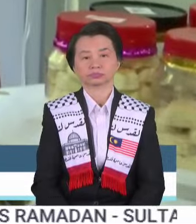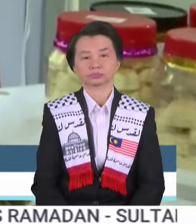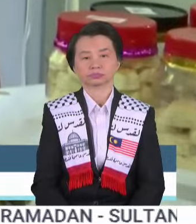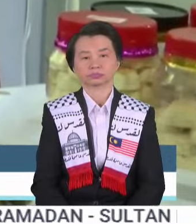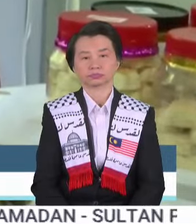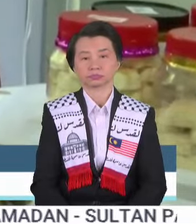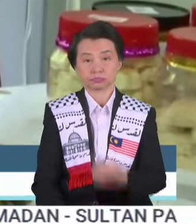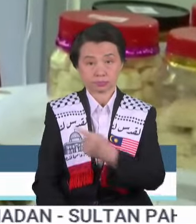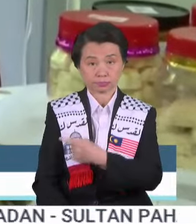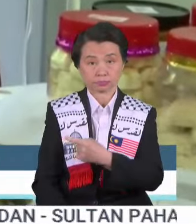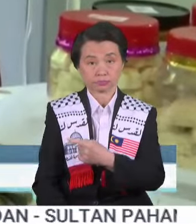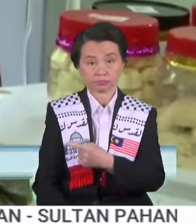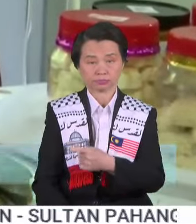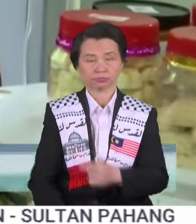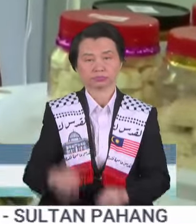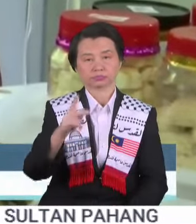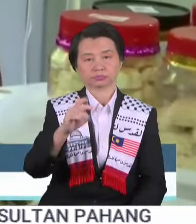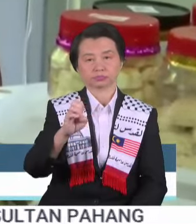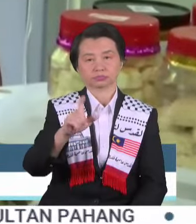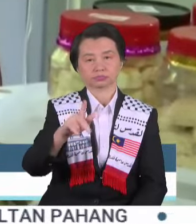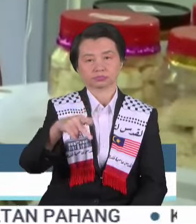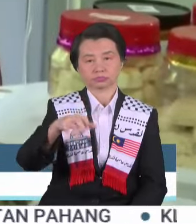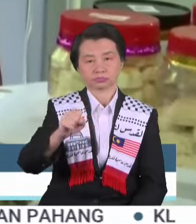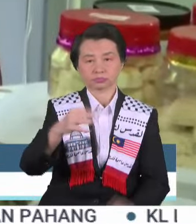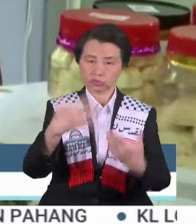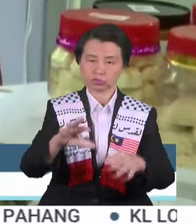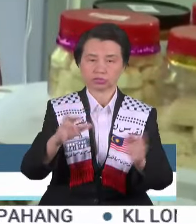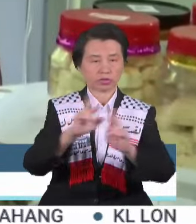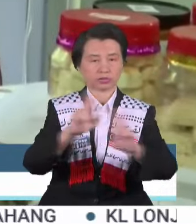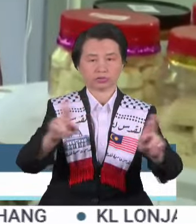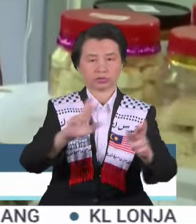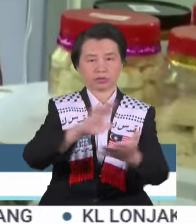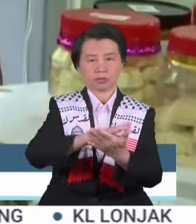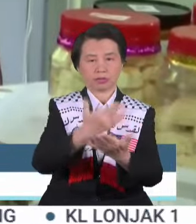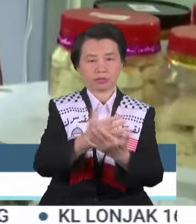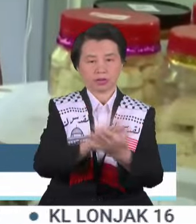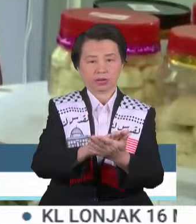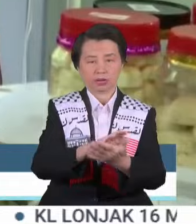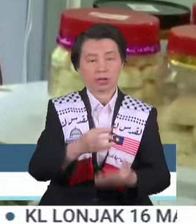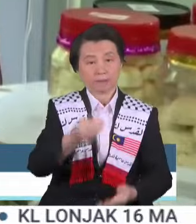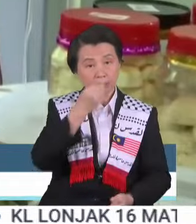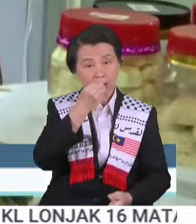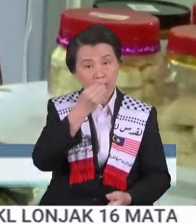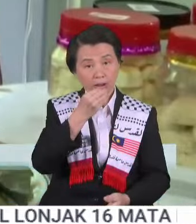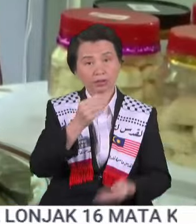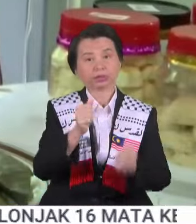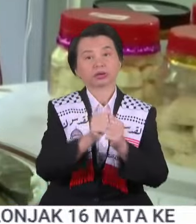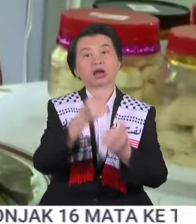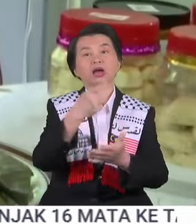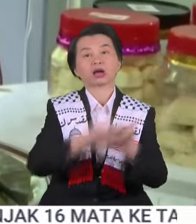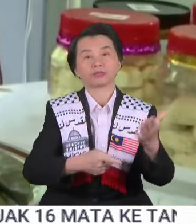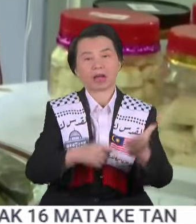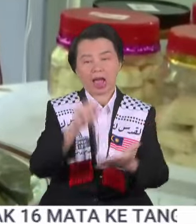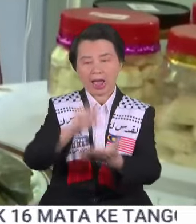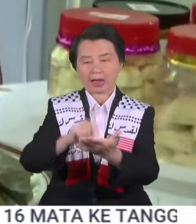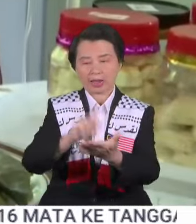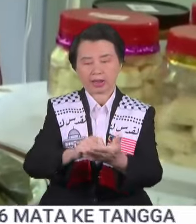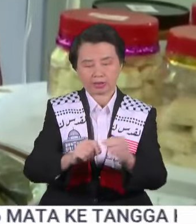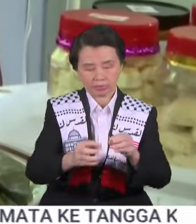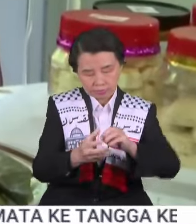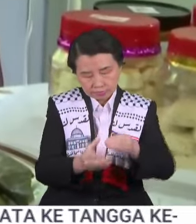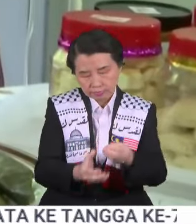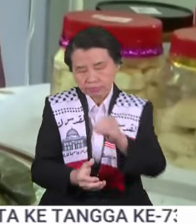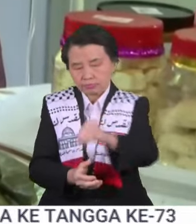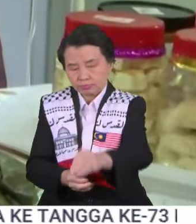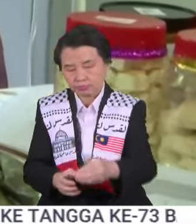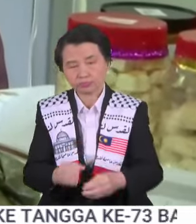Inilah lamban ataupun kelupis yang telah siap dimasak, enak dimakan bersama dengan kari ayam ataupun juadah lain.